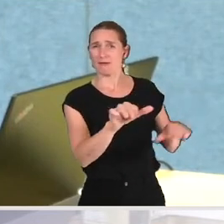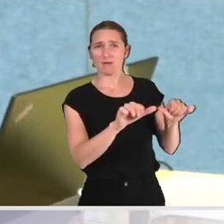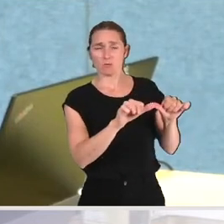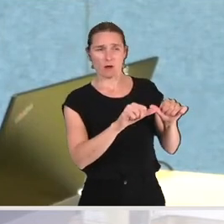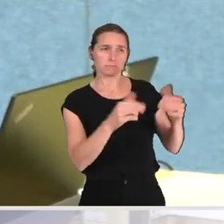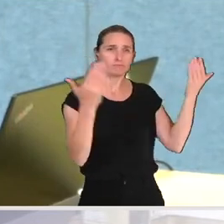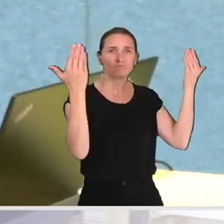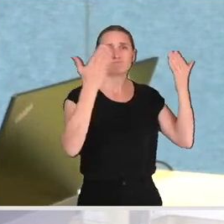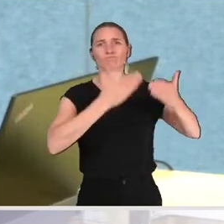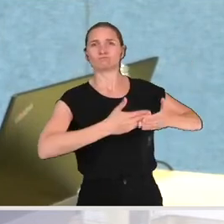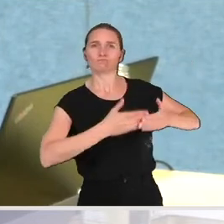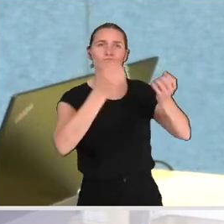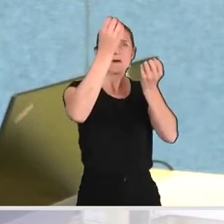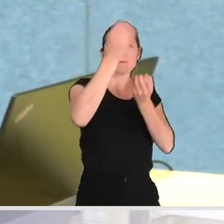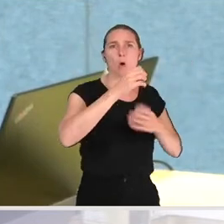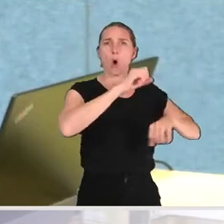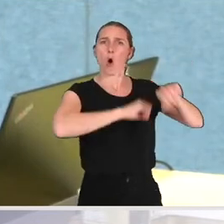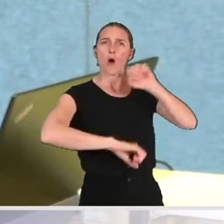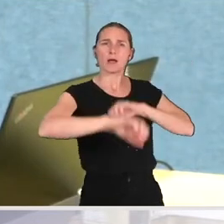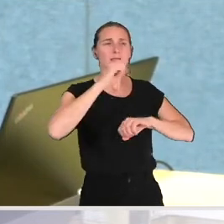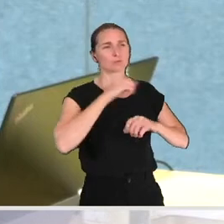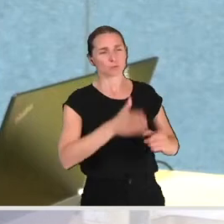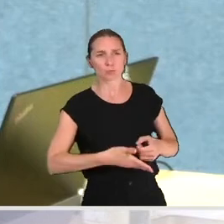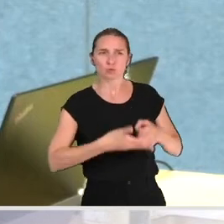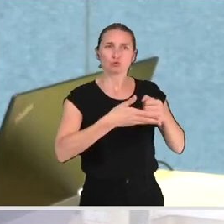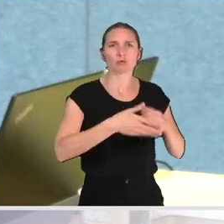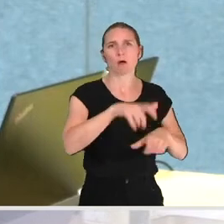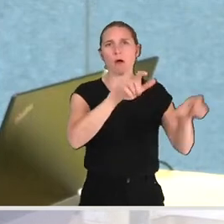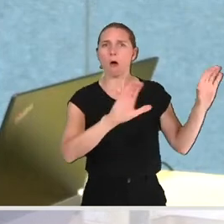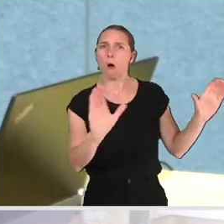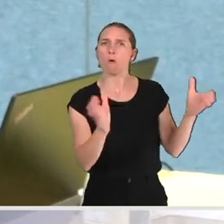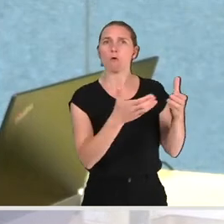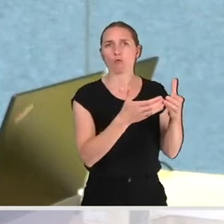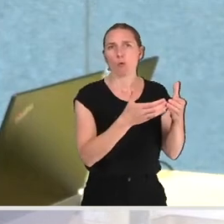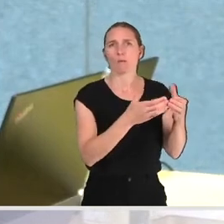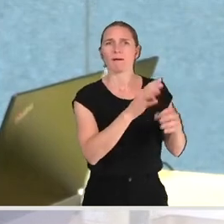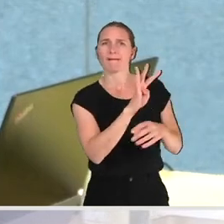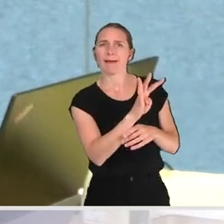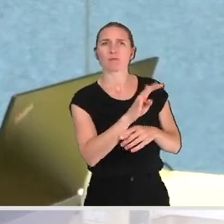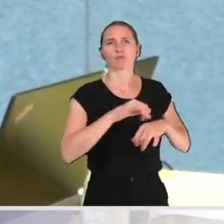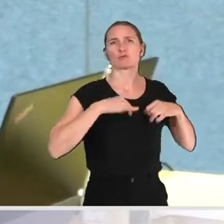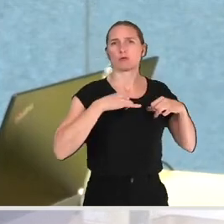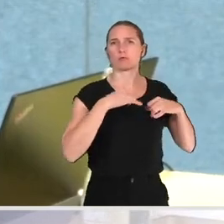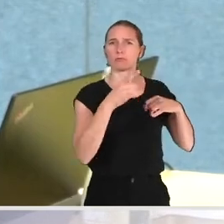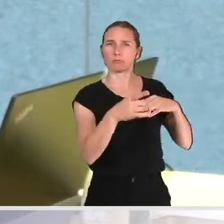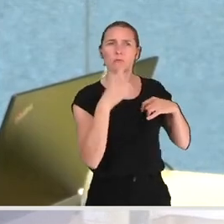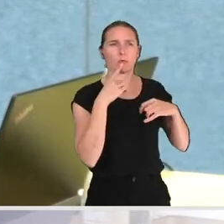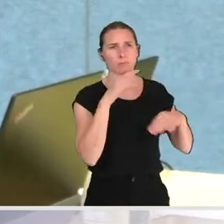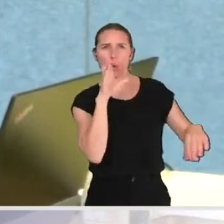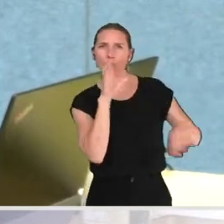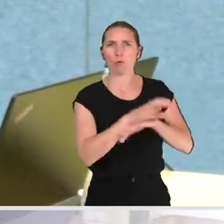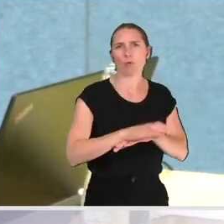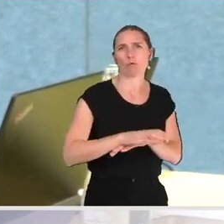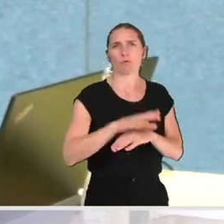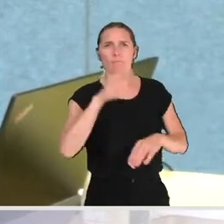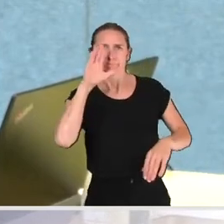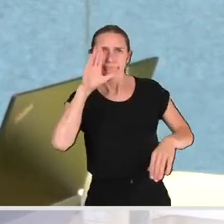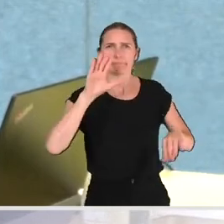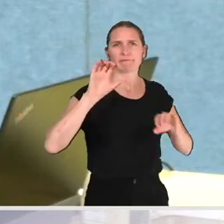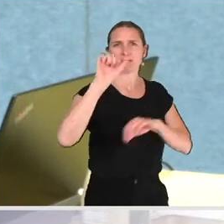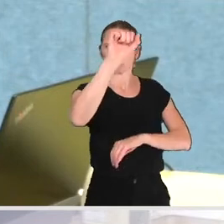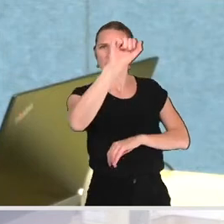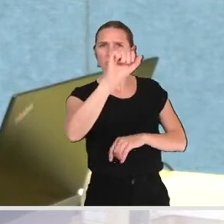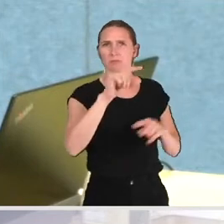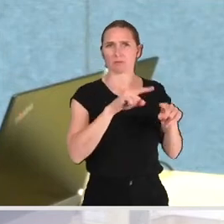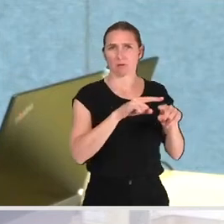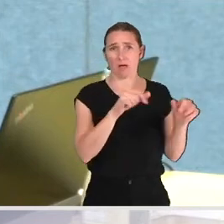qui ont été condamnés pour avoir tabassé gratuitement de jeunes militants de droite en pleine rue, au seul motif que ces derniers ne partagent